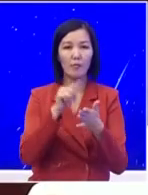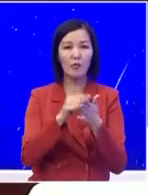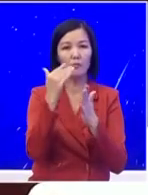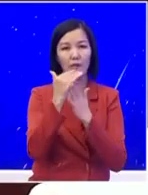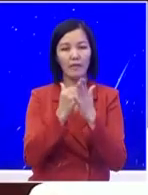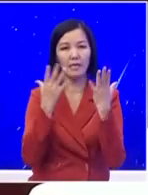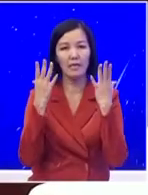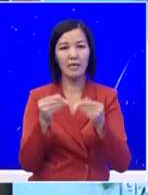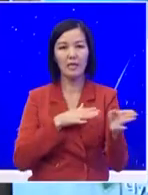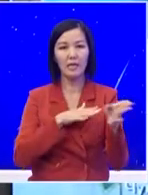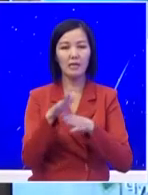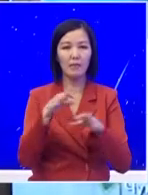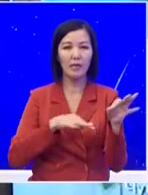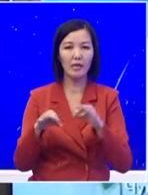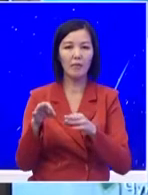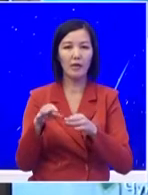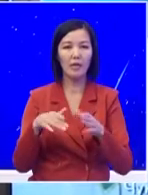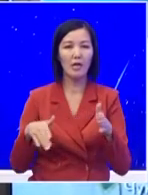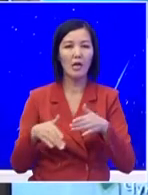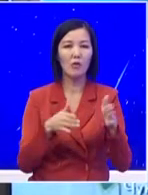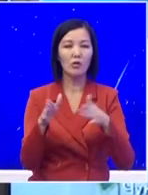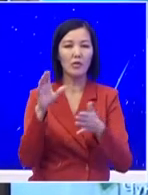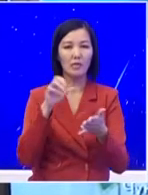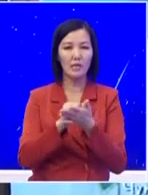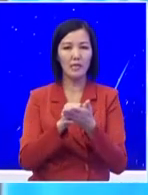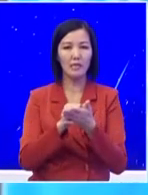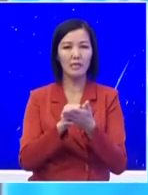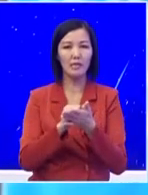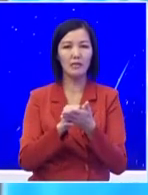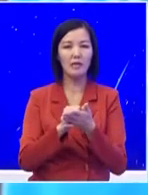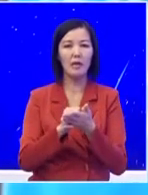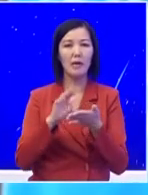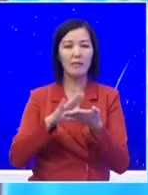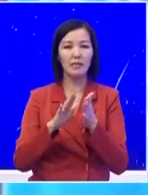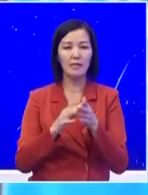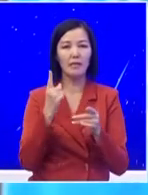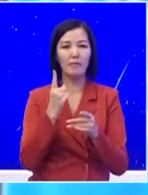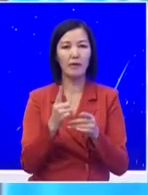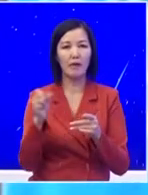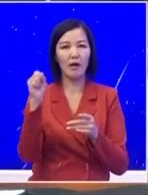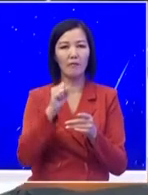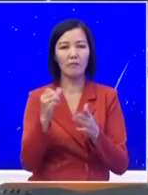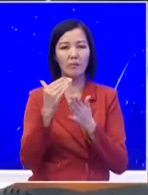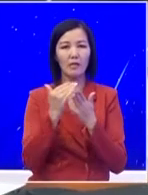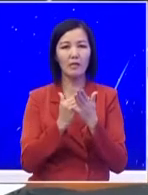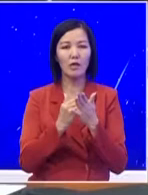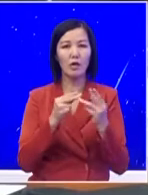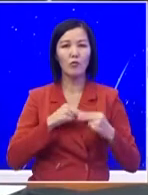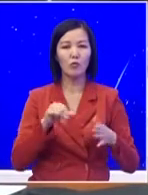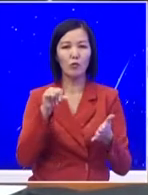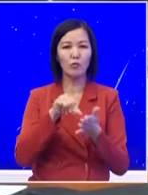вопрос на повестке дня – реализация проектов по дорожной карте занятости. Так, по состоянию на 1 августа, по данной программе,